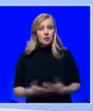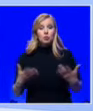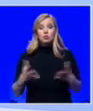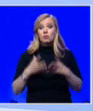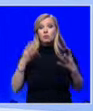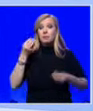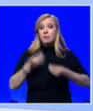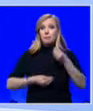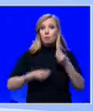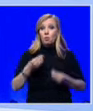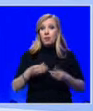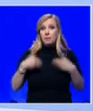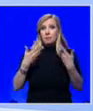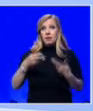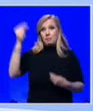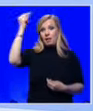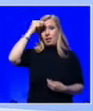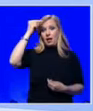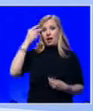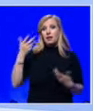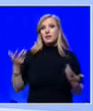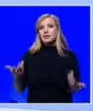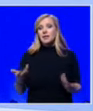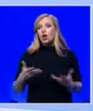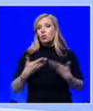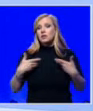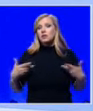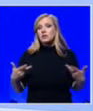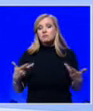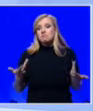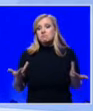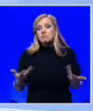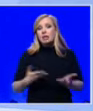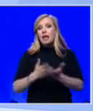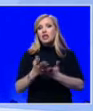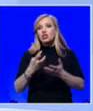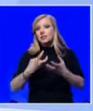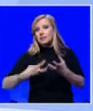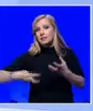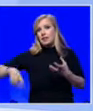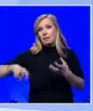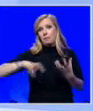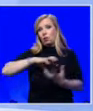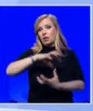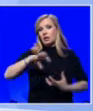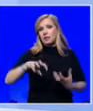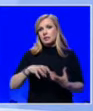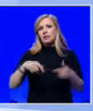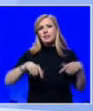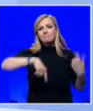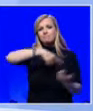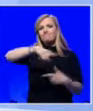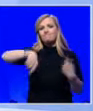големите проблеми, които стоят пред България и кои са начините за излизане от кризите, които като че ли така са завъртяли